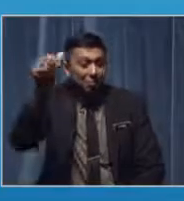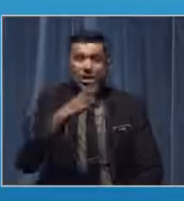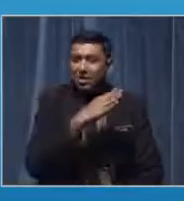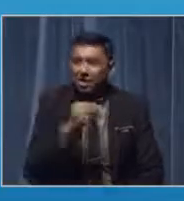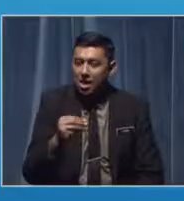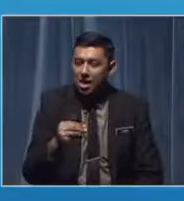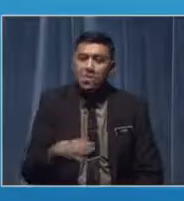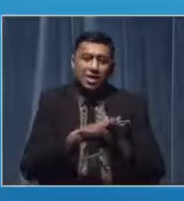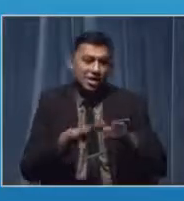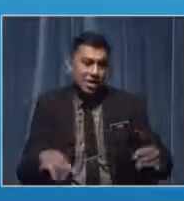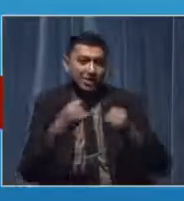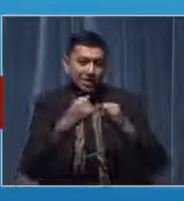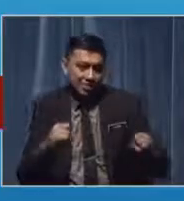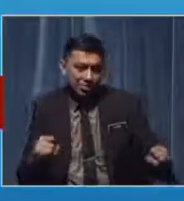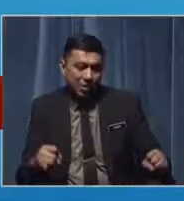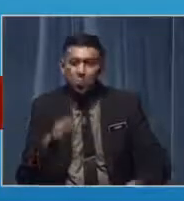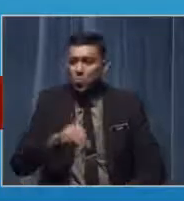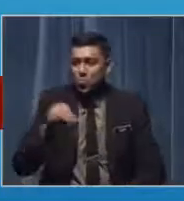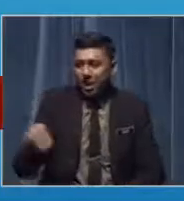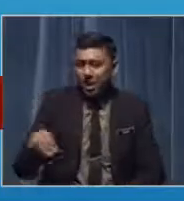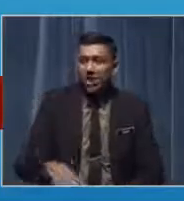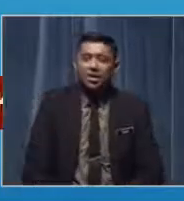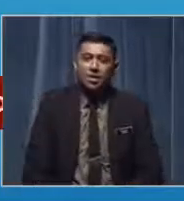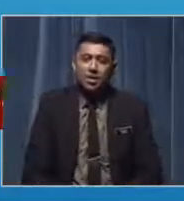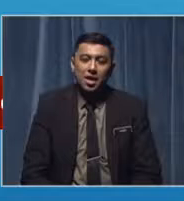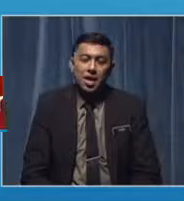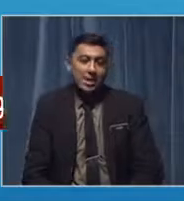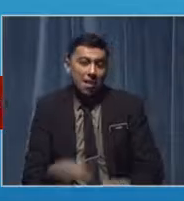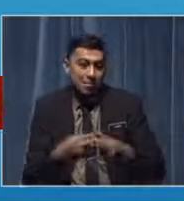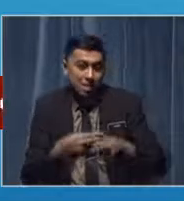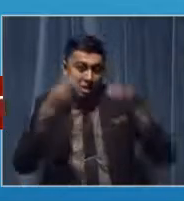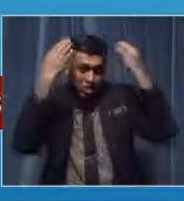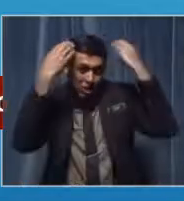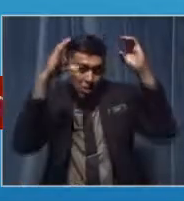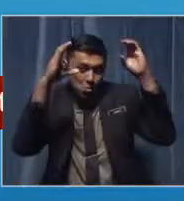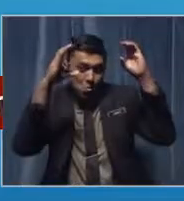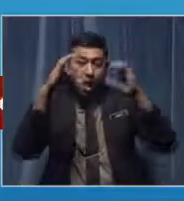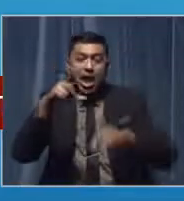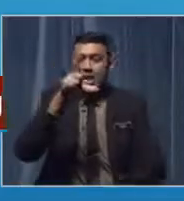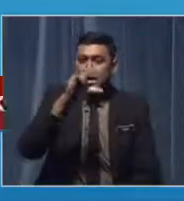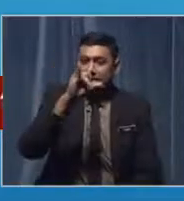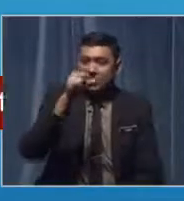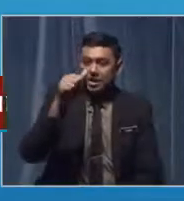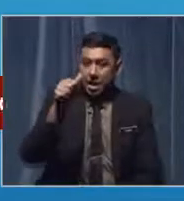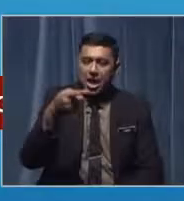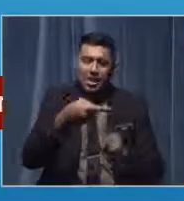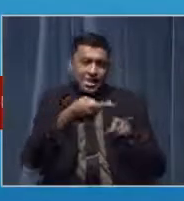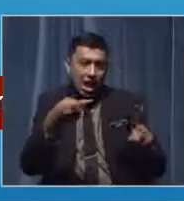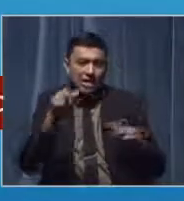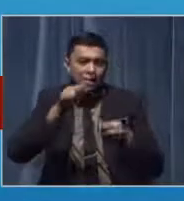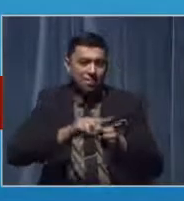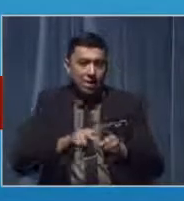Assalamualaikum dan selamat sejahtera murid-murid. Saya Cikgu Liza dari SMK Sultan Abu Samad